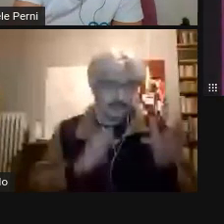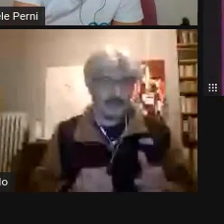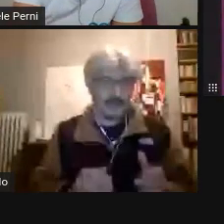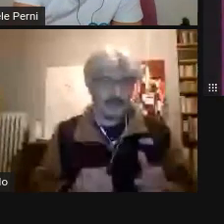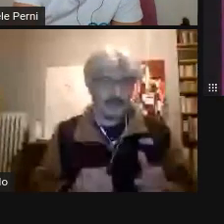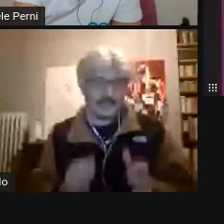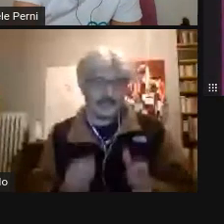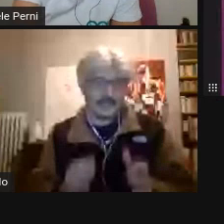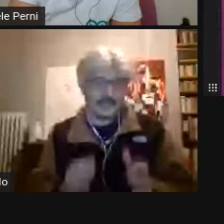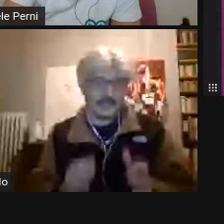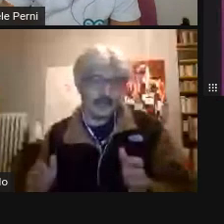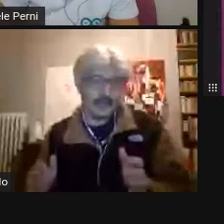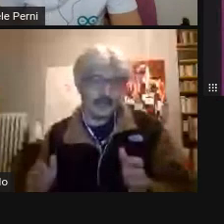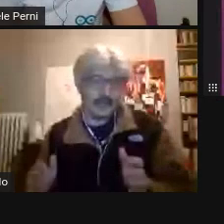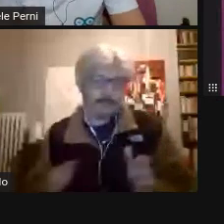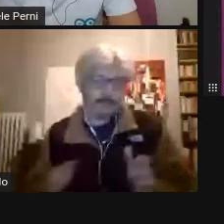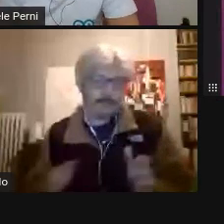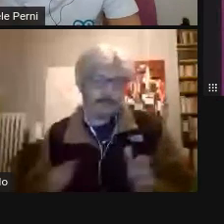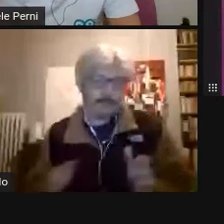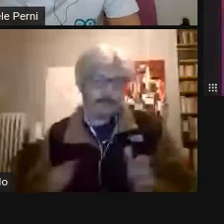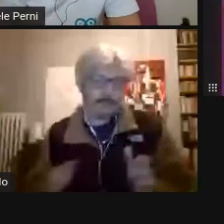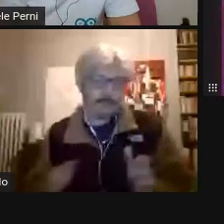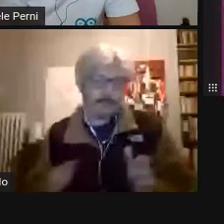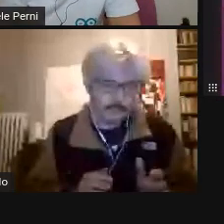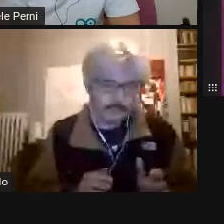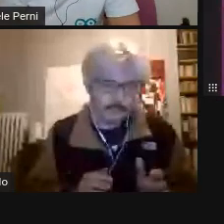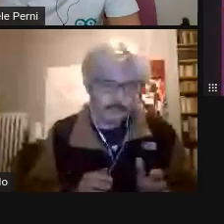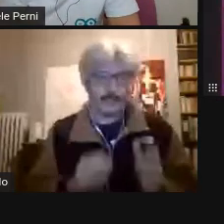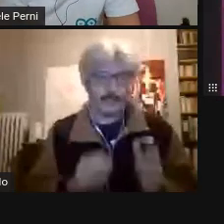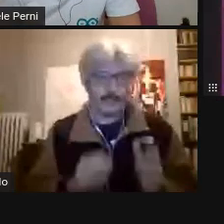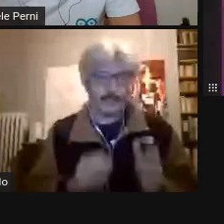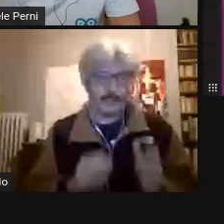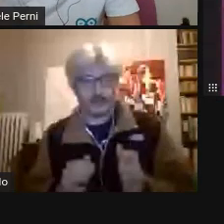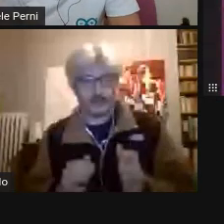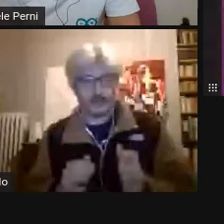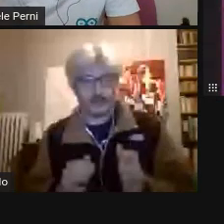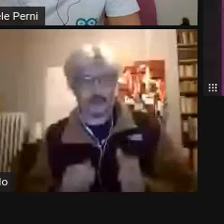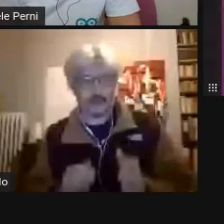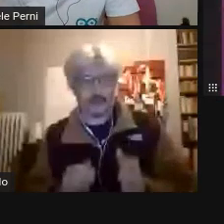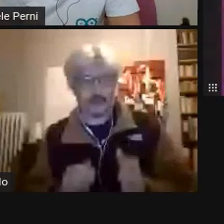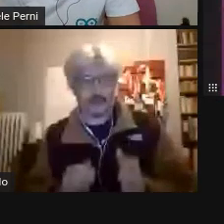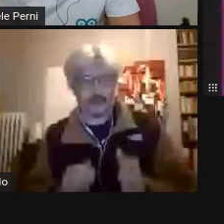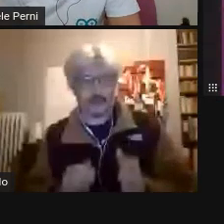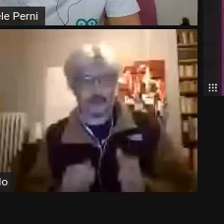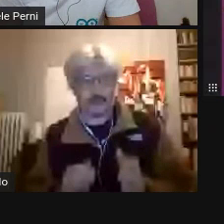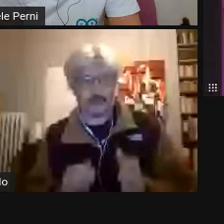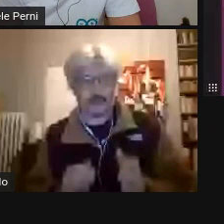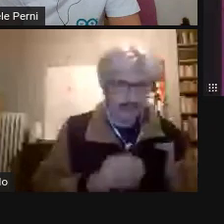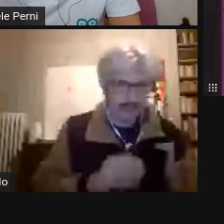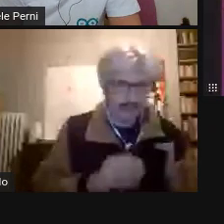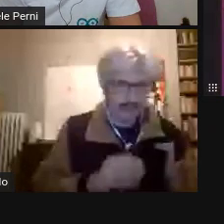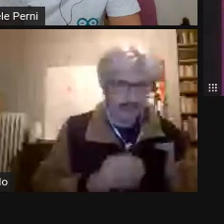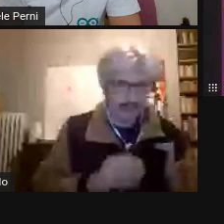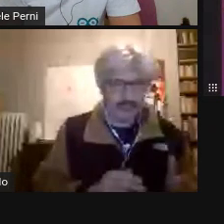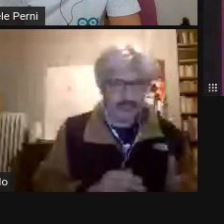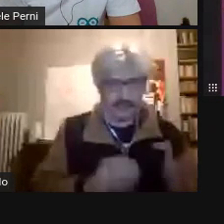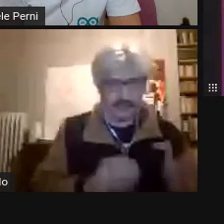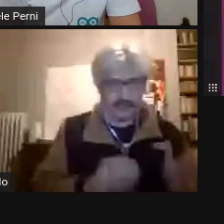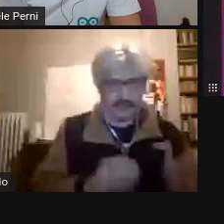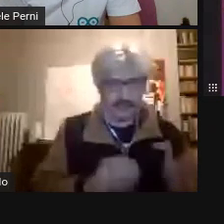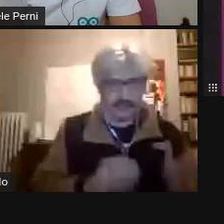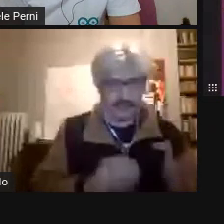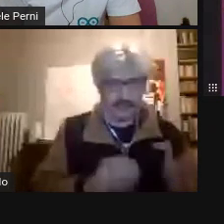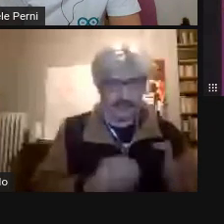realizzati in piccoli numeri quindi laddove tu riesci a realizzarli invece